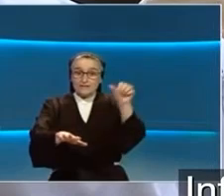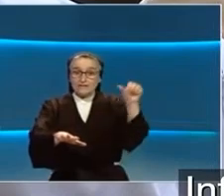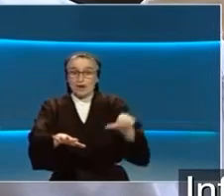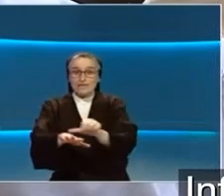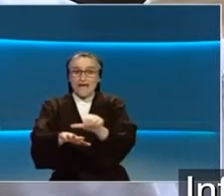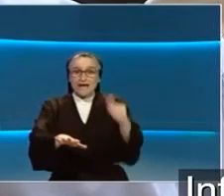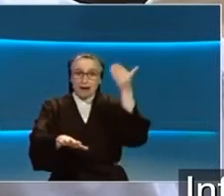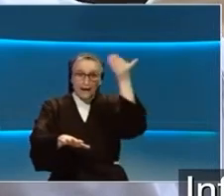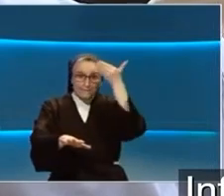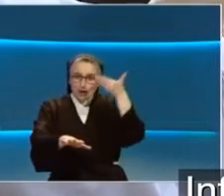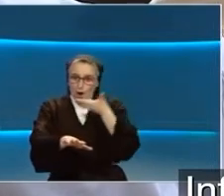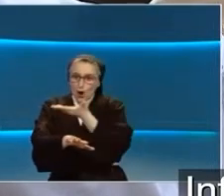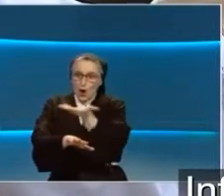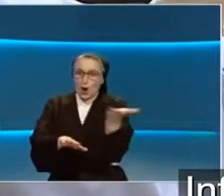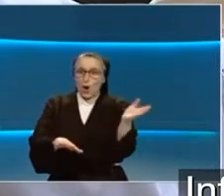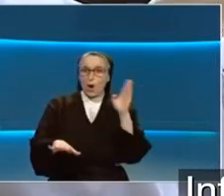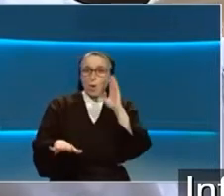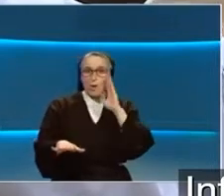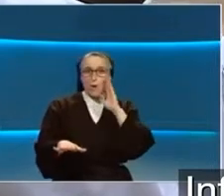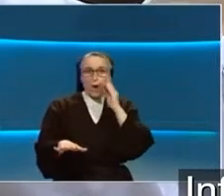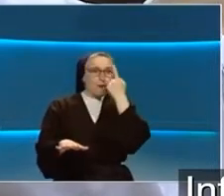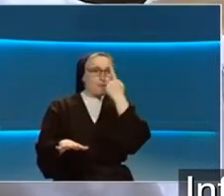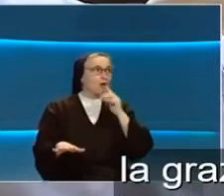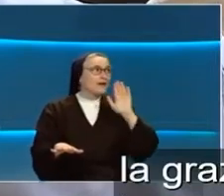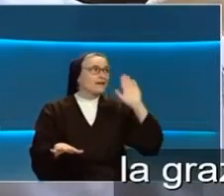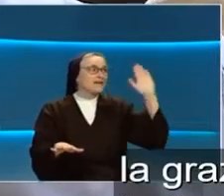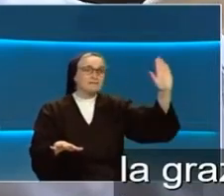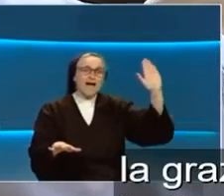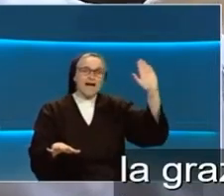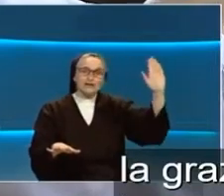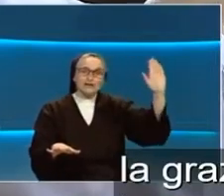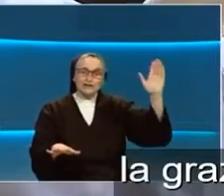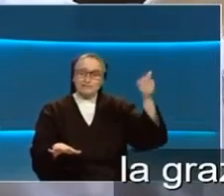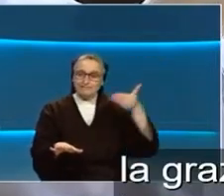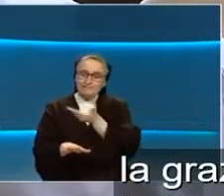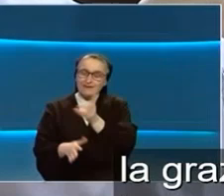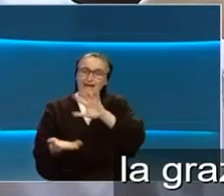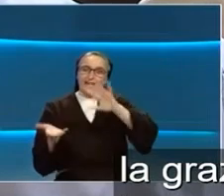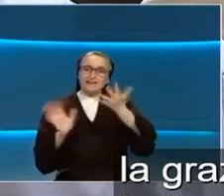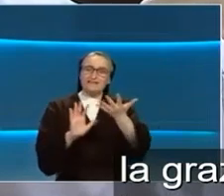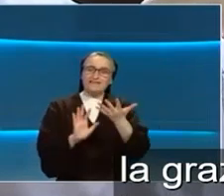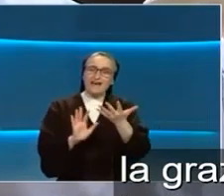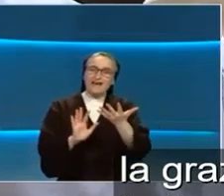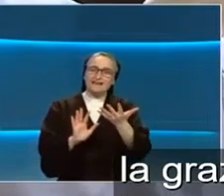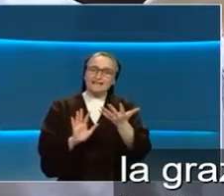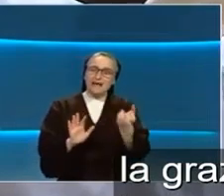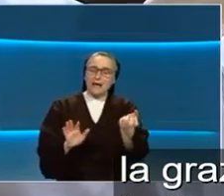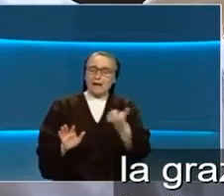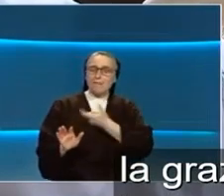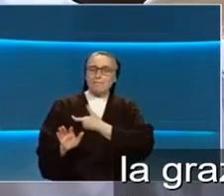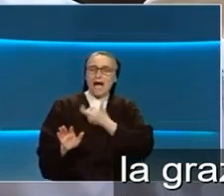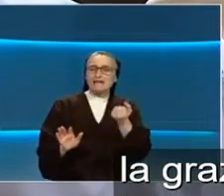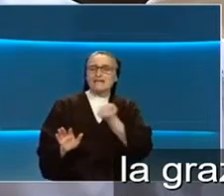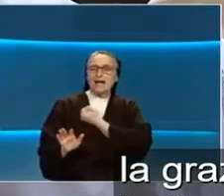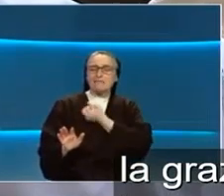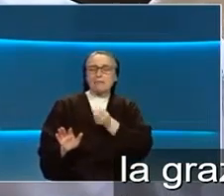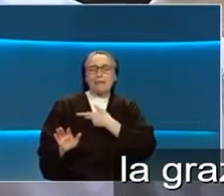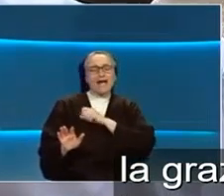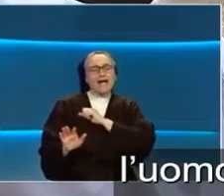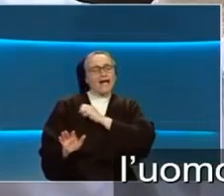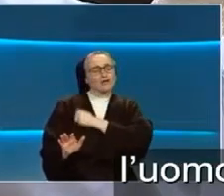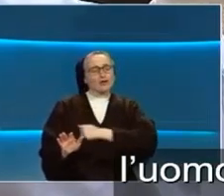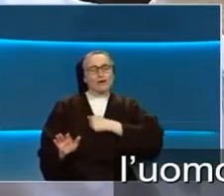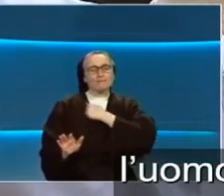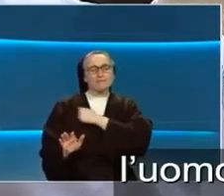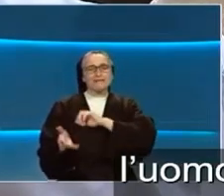del battesimo l'uomo fatto a tua immagine sia lavato dalla macchia del peccato